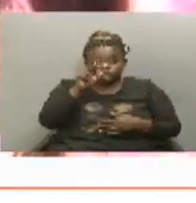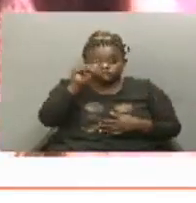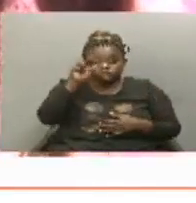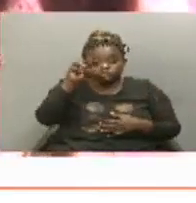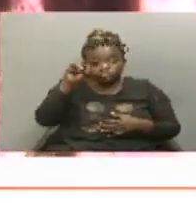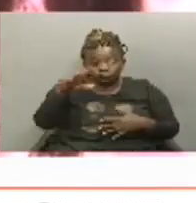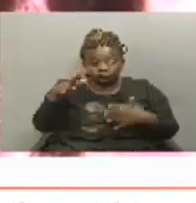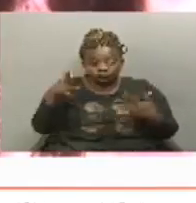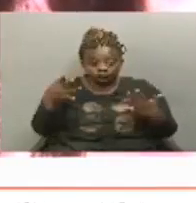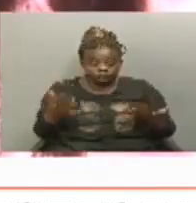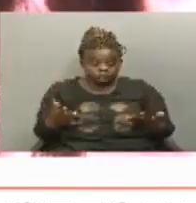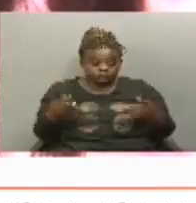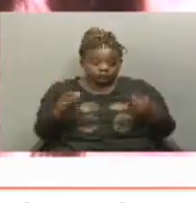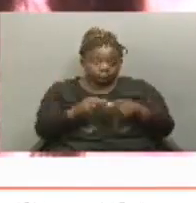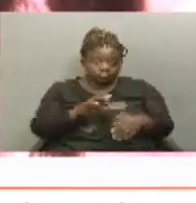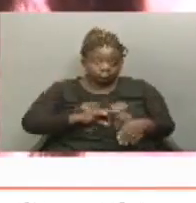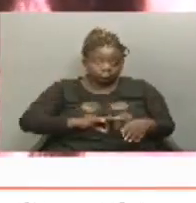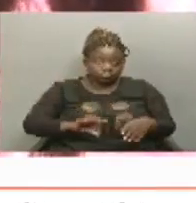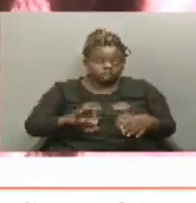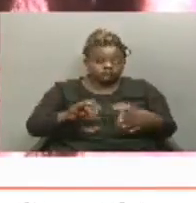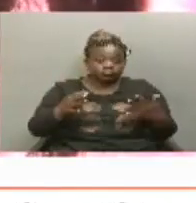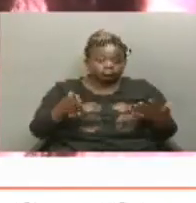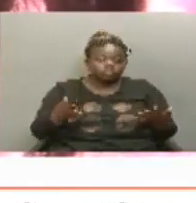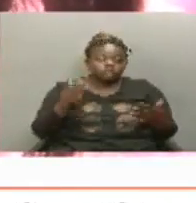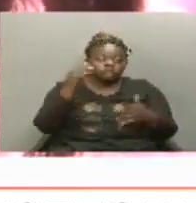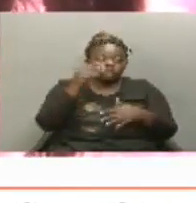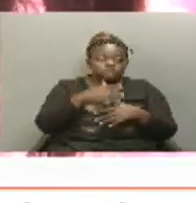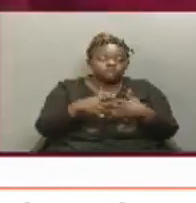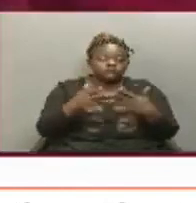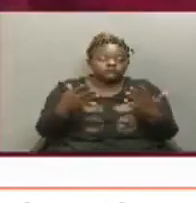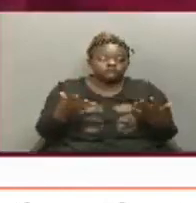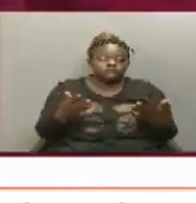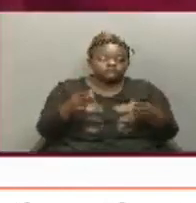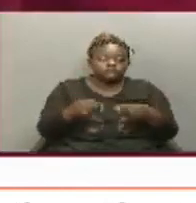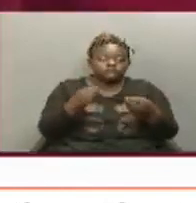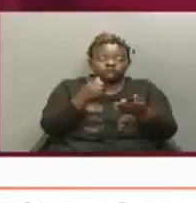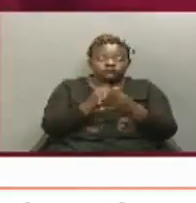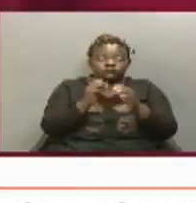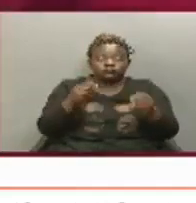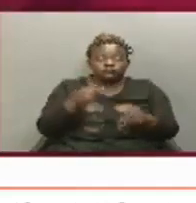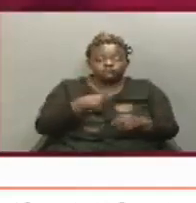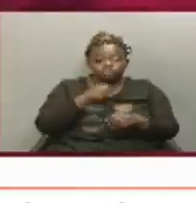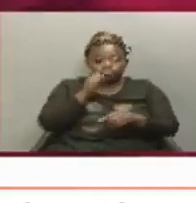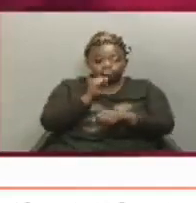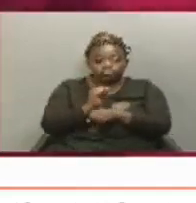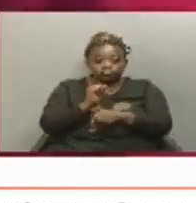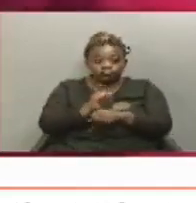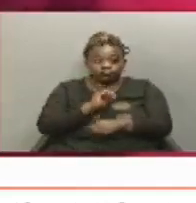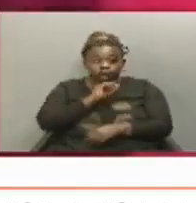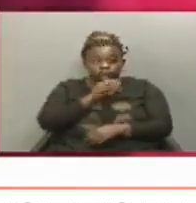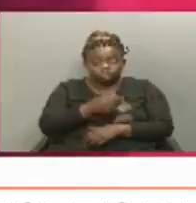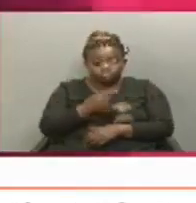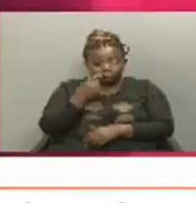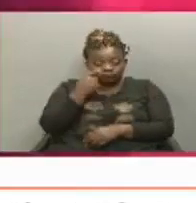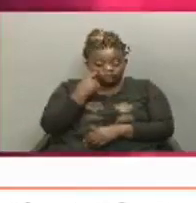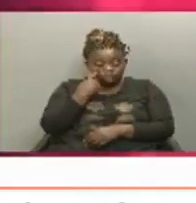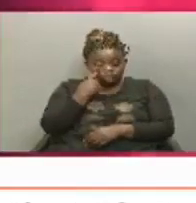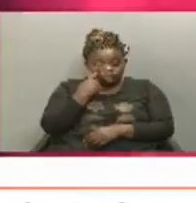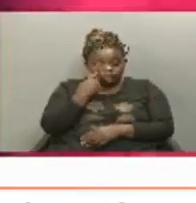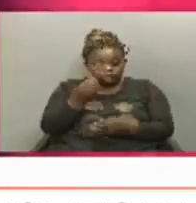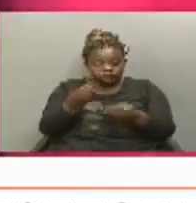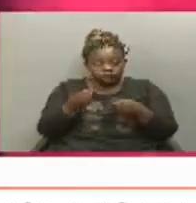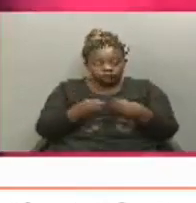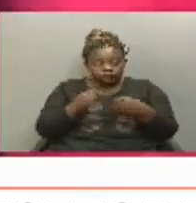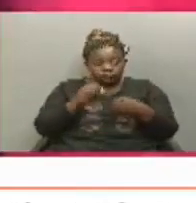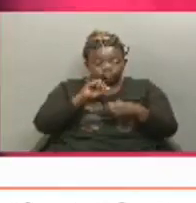gye mutokotamu namufunisa olubuto yogayoga ng'agobeddwa ku mulimu. Nali nkola waliwo omukyala eyansanga n'ampa omulimu. Mu